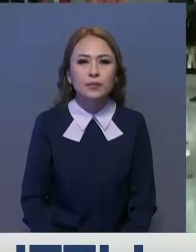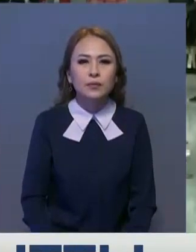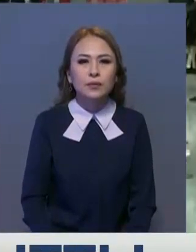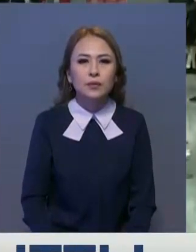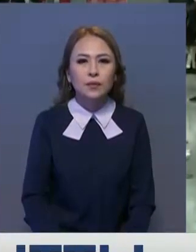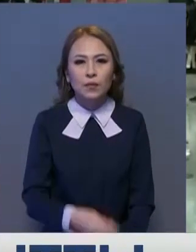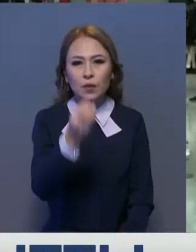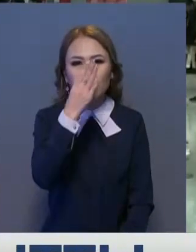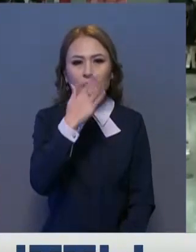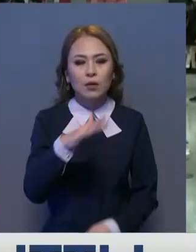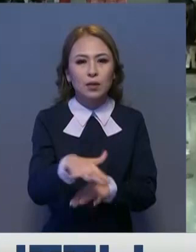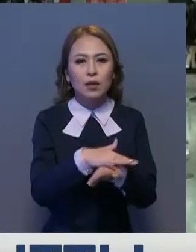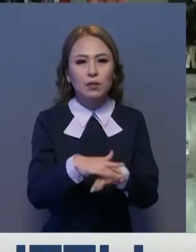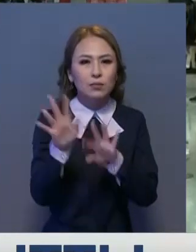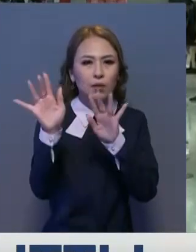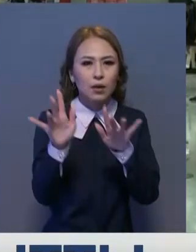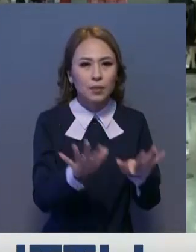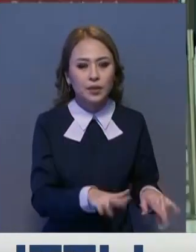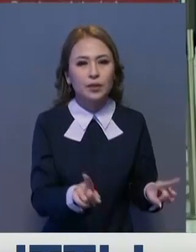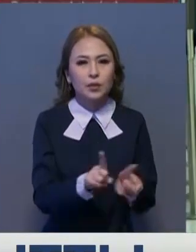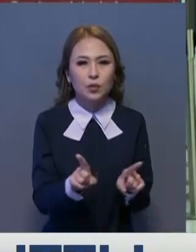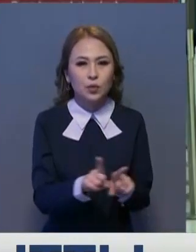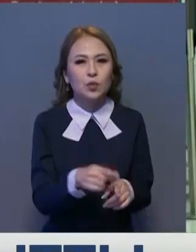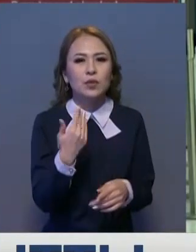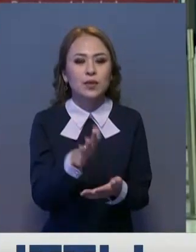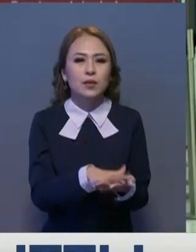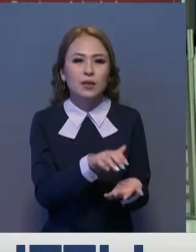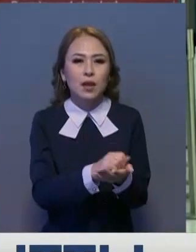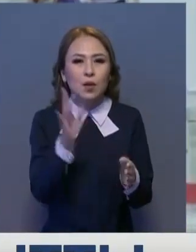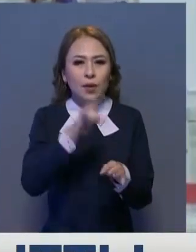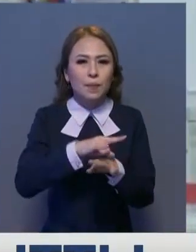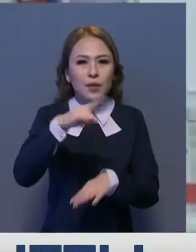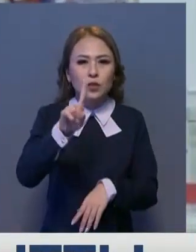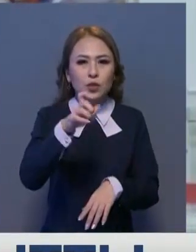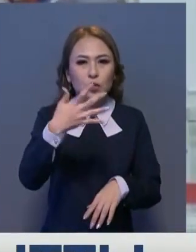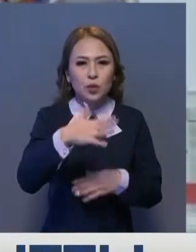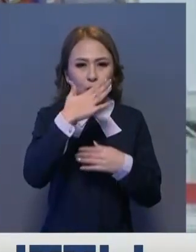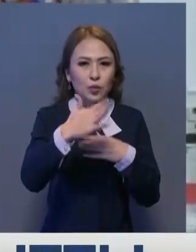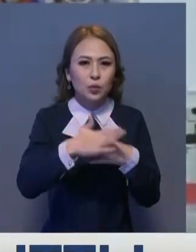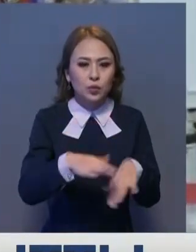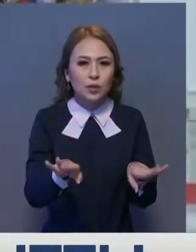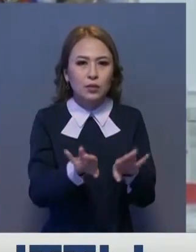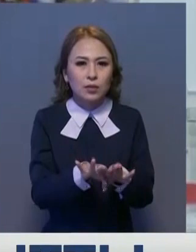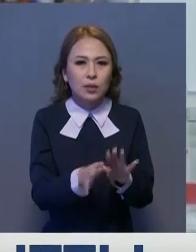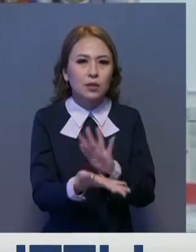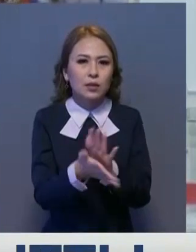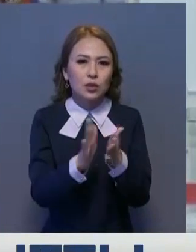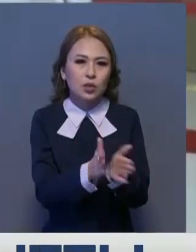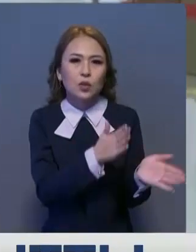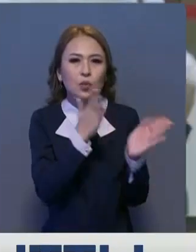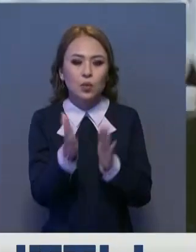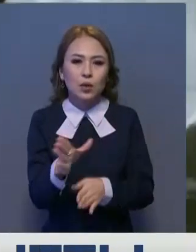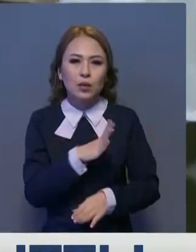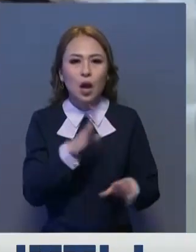Ал Жапония халқын қалың қар әбігерге салды. Соның салдарынан әуе компанияларына 150-ге жуық рейсті кейінге шегеруге тура